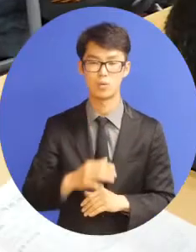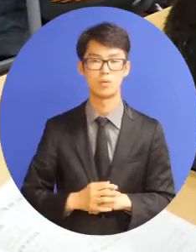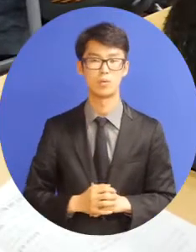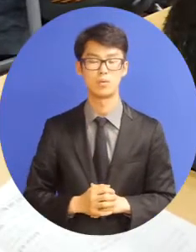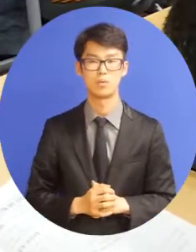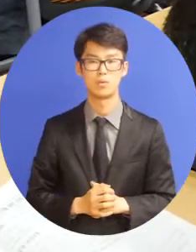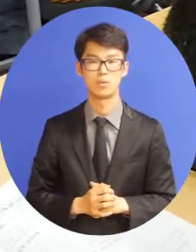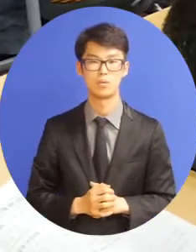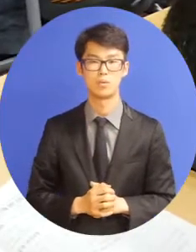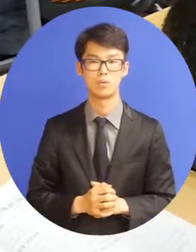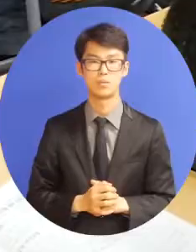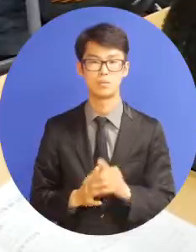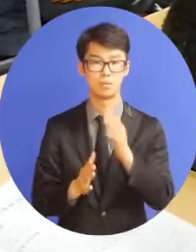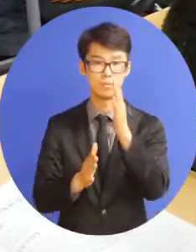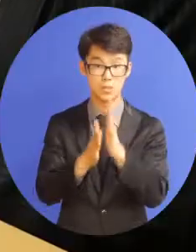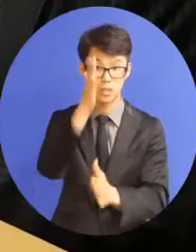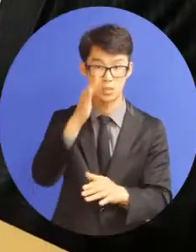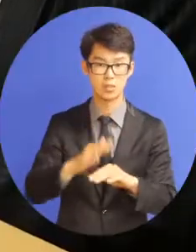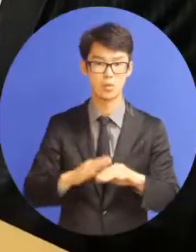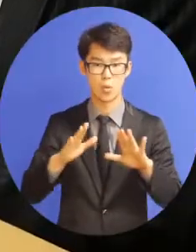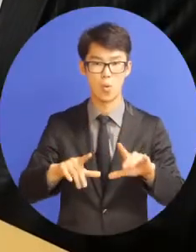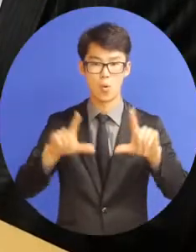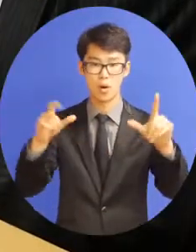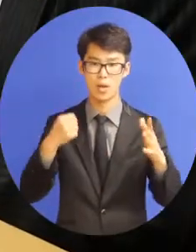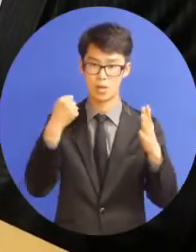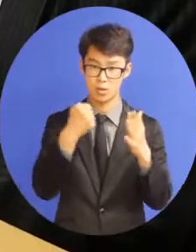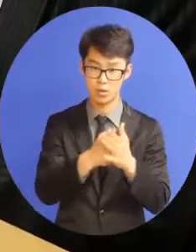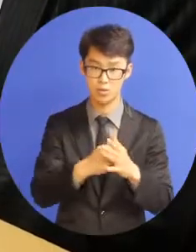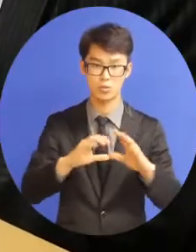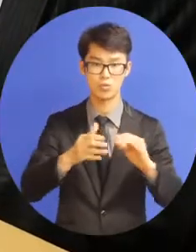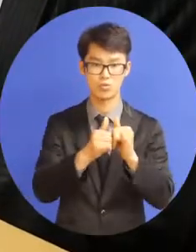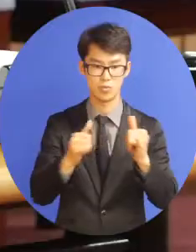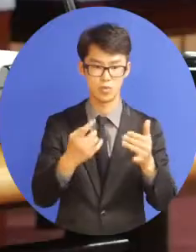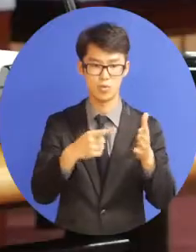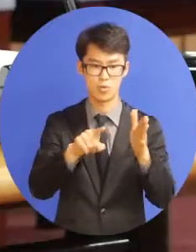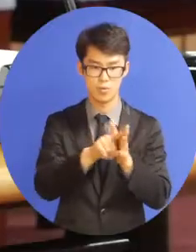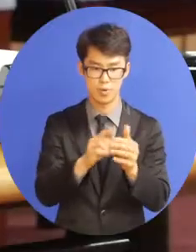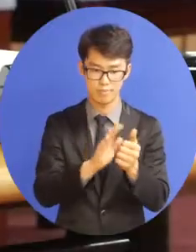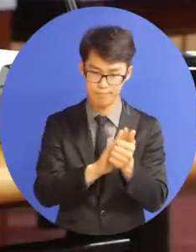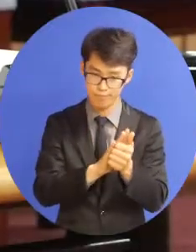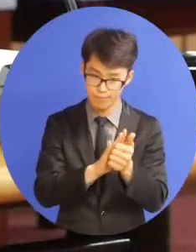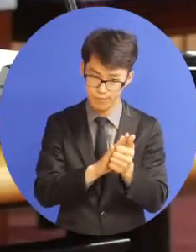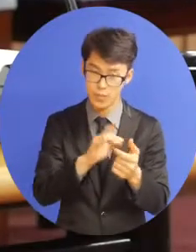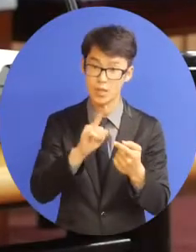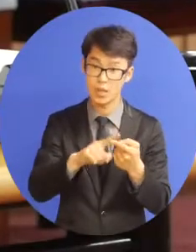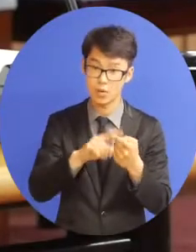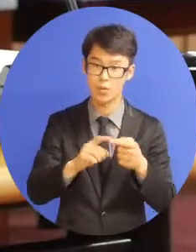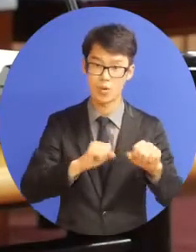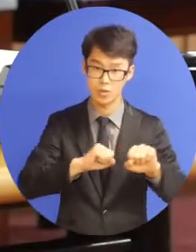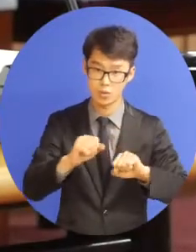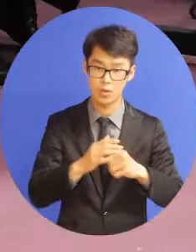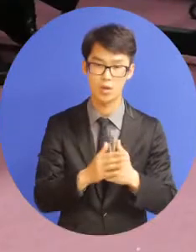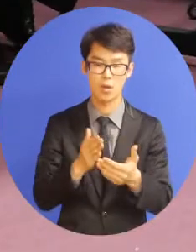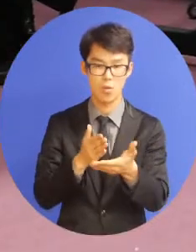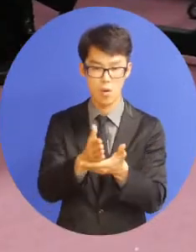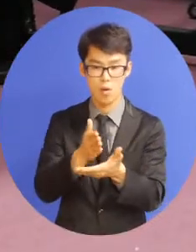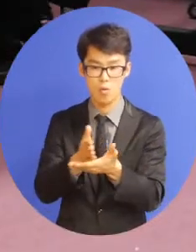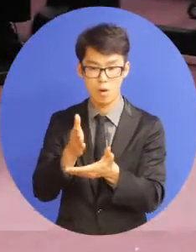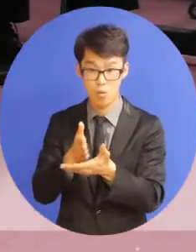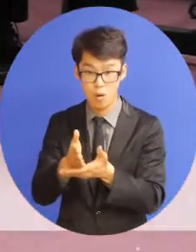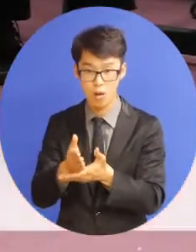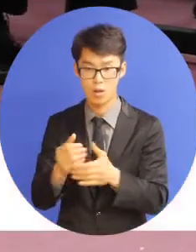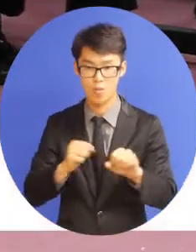제시했습니다. 공주시는 올해 초 시정 화두로 밝힌 위민탕금의 해가 계속 이어져 각 분야의 시책을 차질